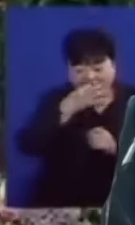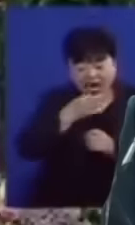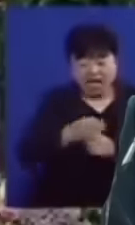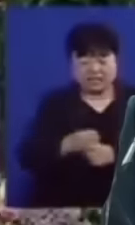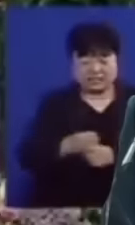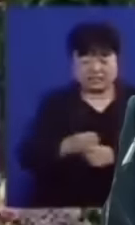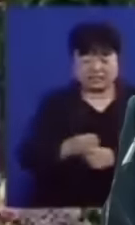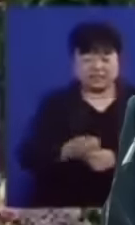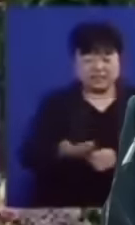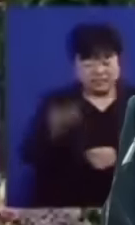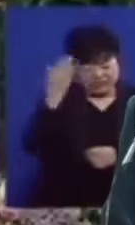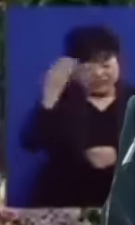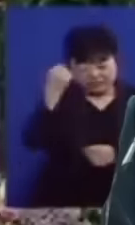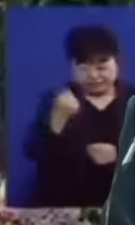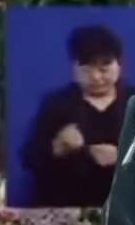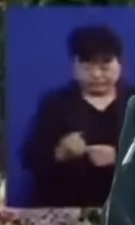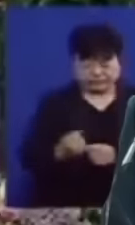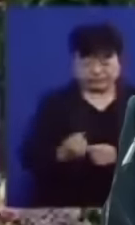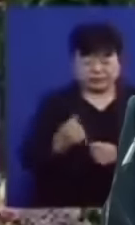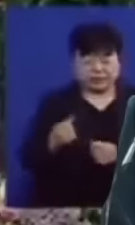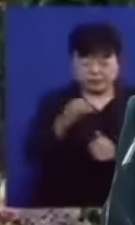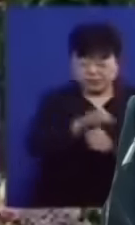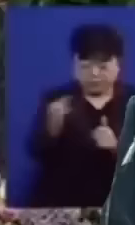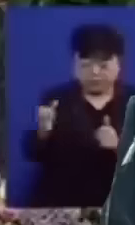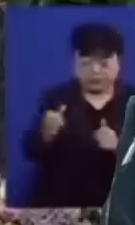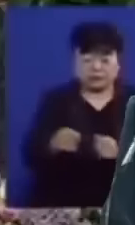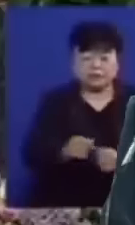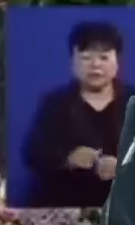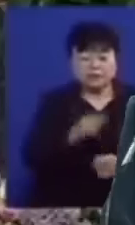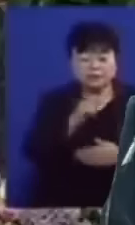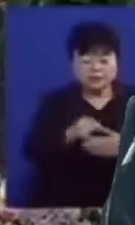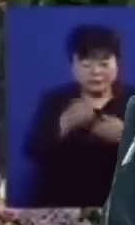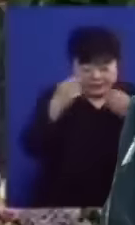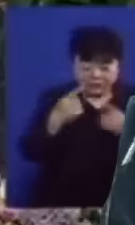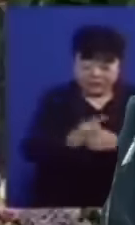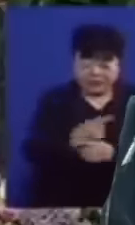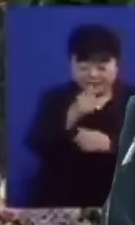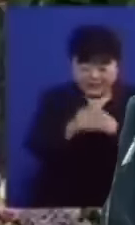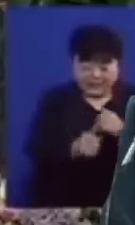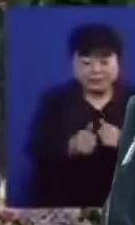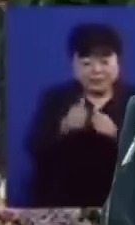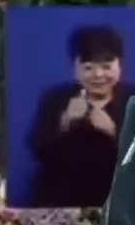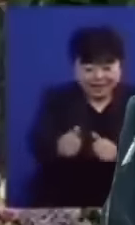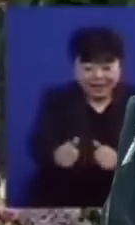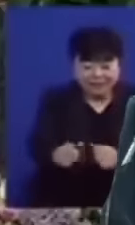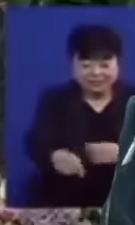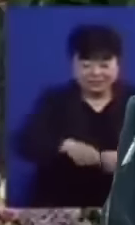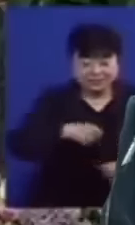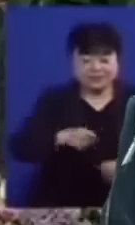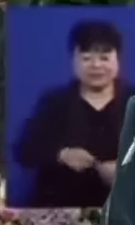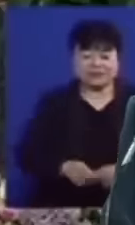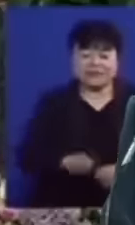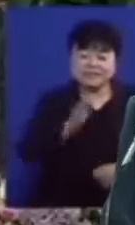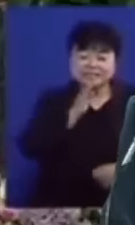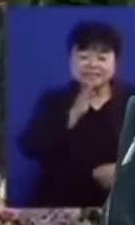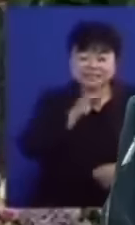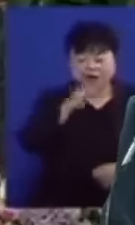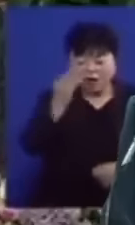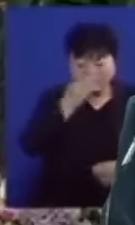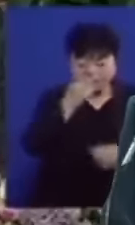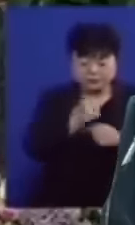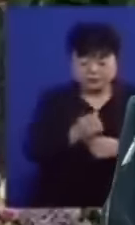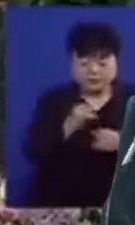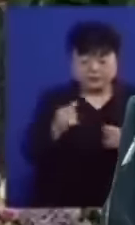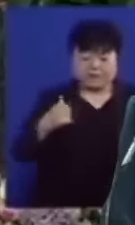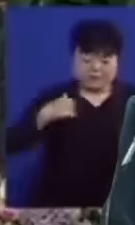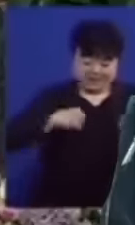썩어져가는 구습을 따르는 옛사람을 벗어버리고 오직 너희 심령이 새롭게 되어 하나님을 따라 의와 진리의 거룩함으로 지으심을 받은